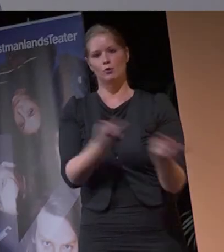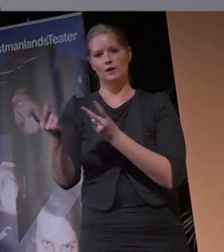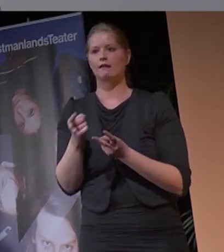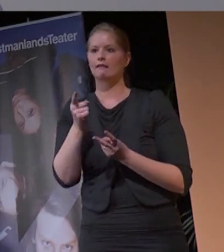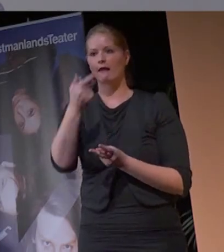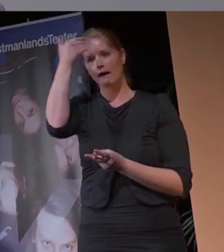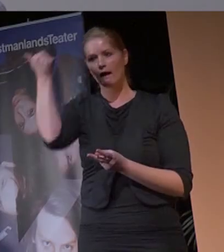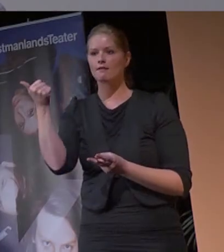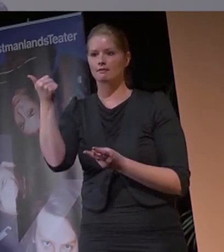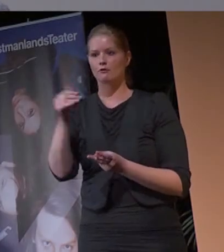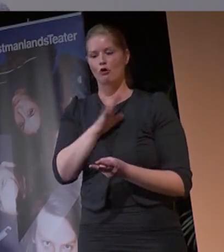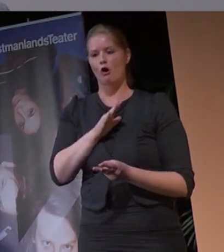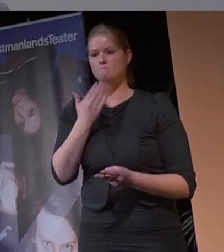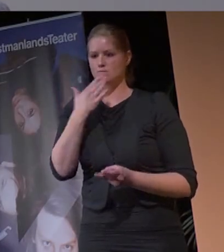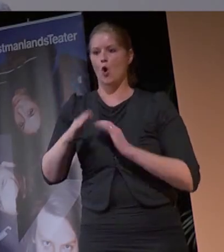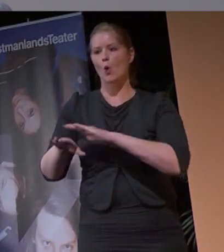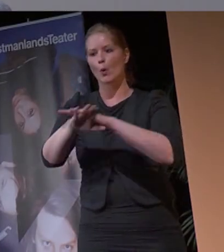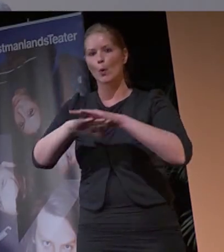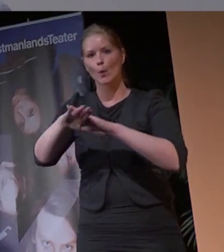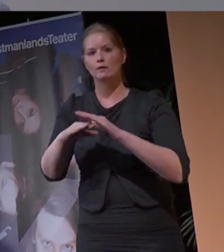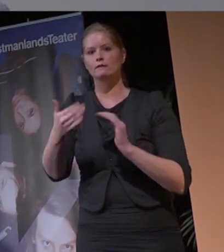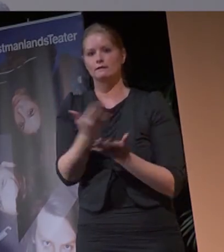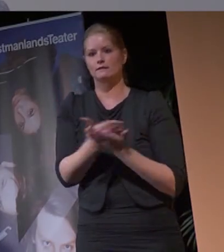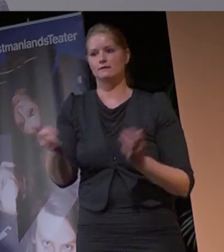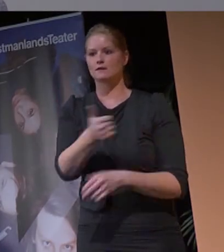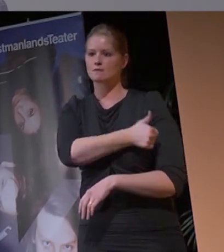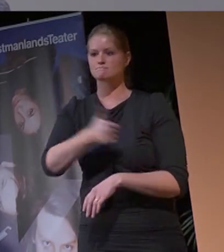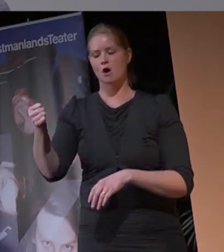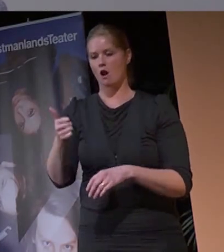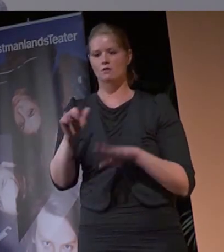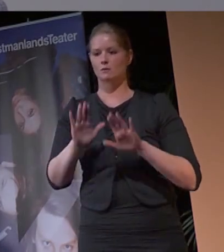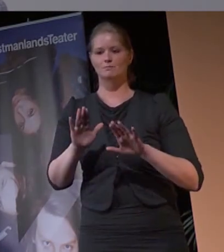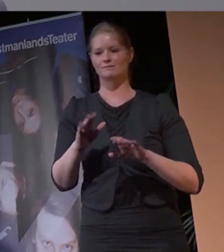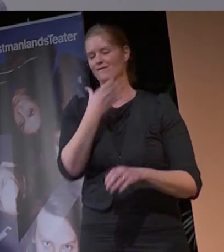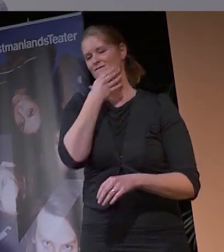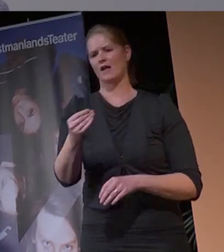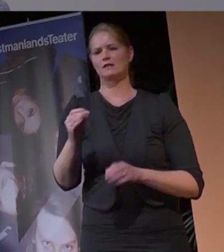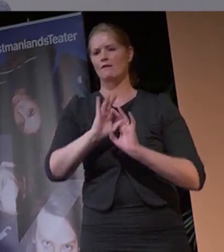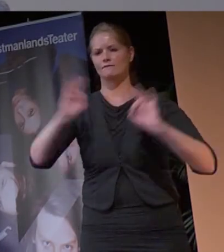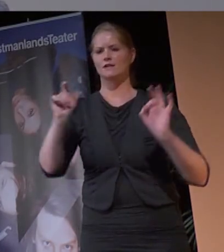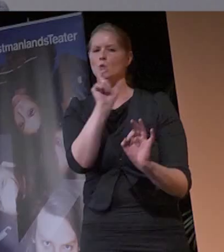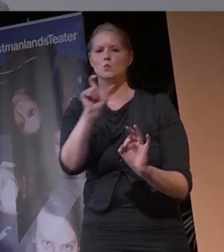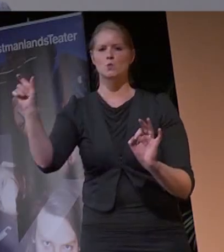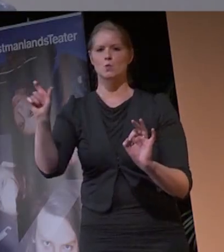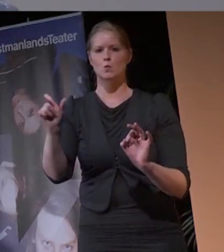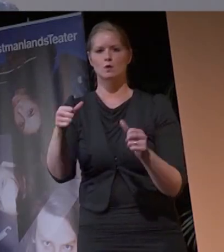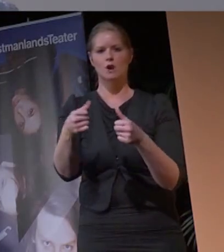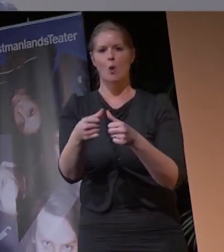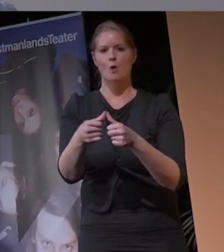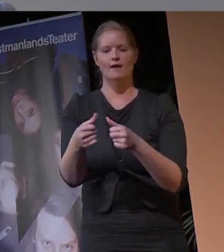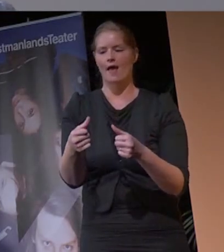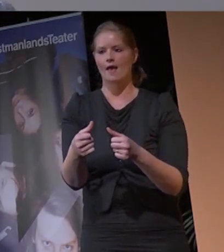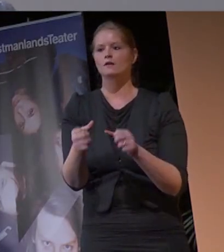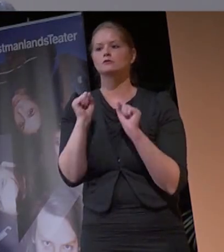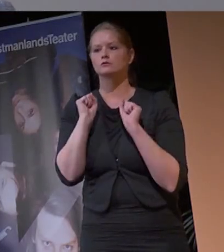verkstad bakom sig och inte bara stanna vid vackra ord, utan bli till någonting som kan få effekter över hela